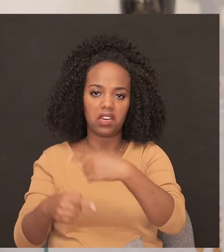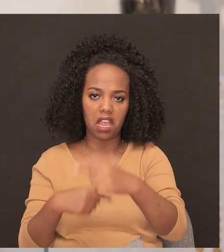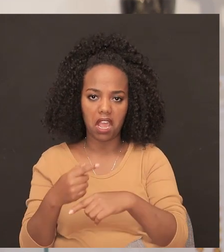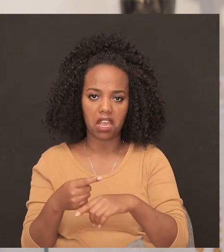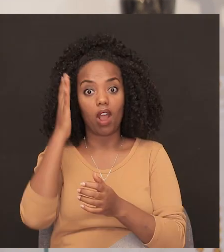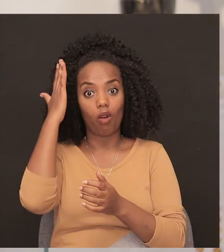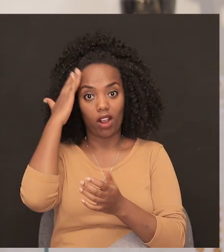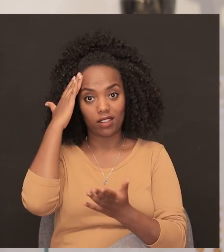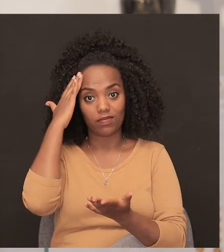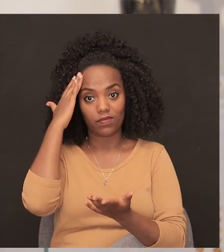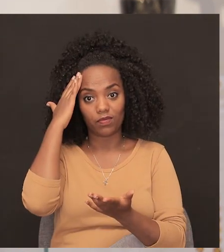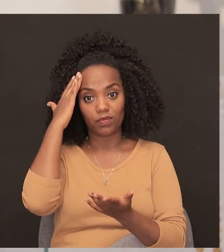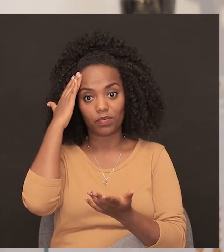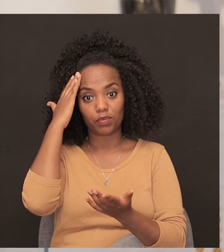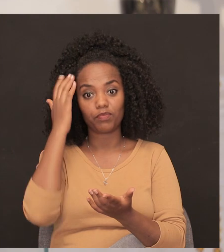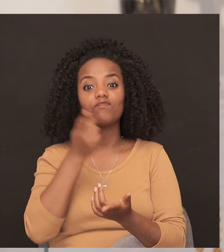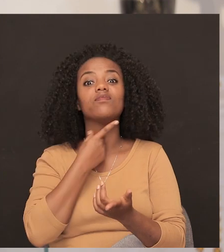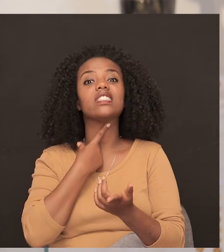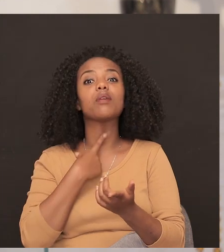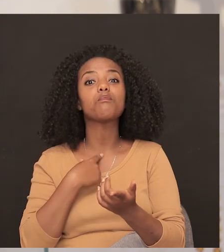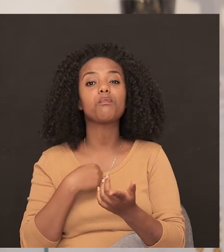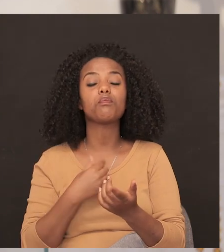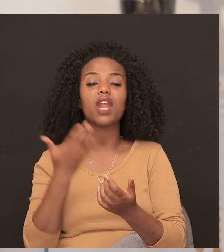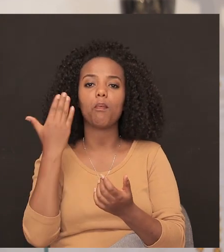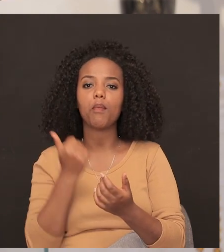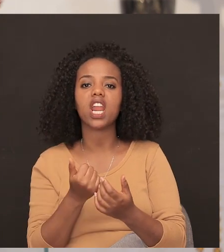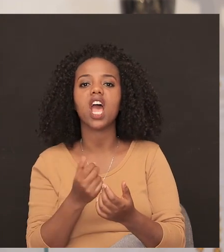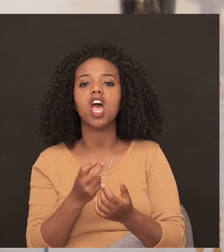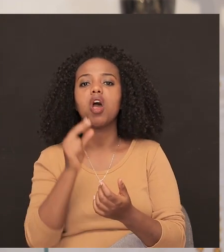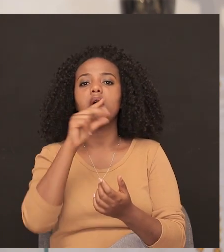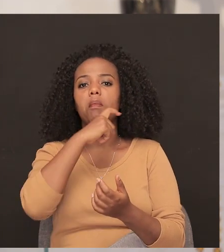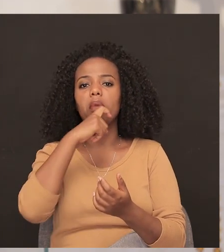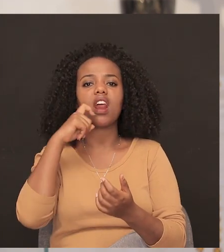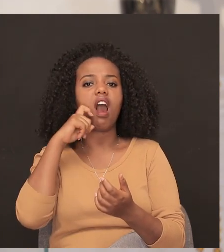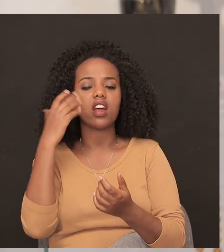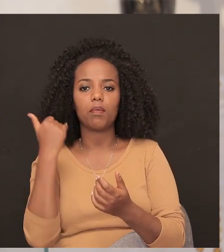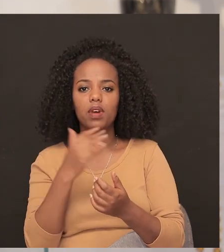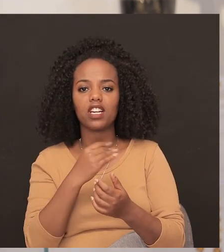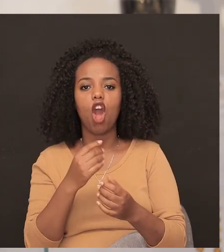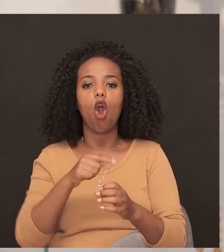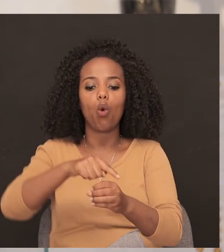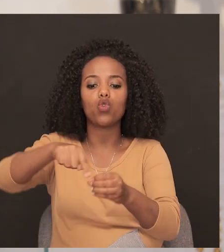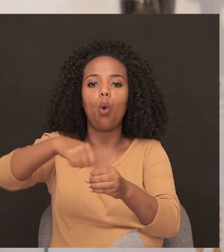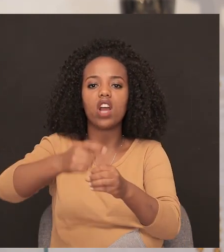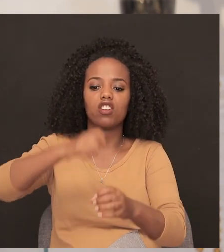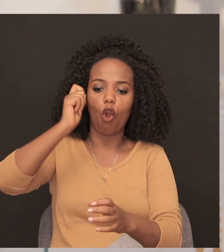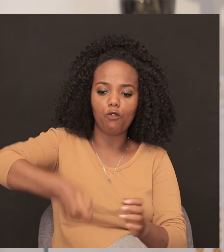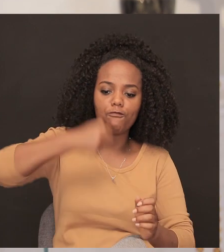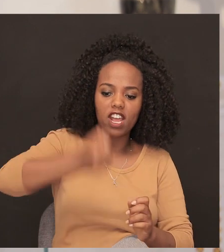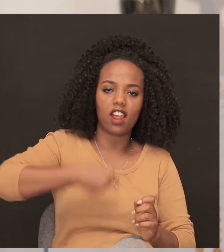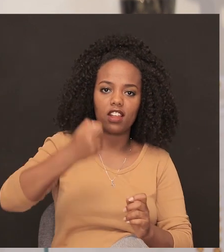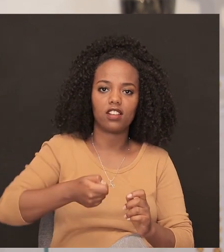ታሪኩን እንደምናቀው ጥም ነበር በረሃ ነበርና ቆፈረ ጉድጓድ